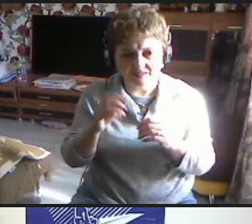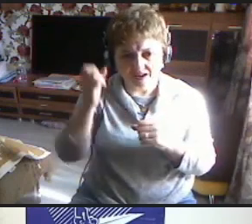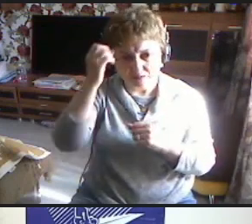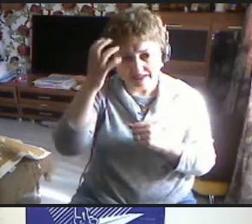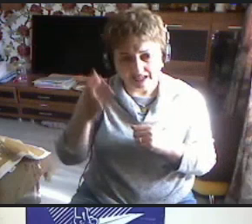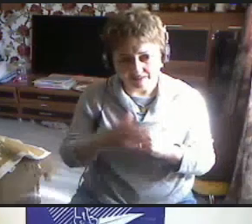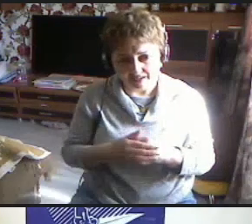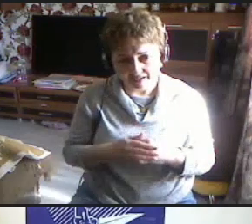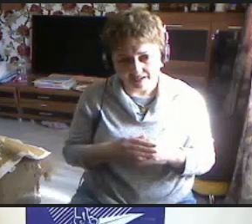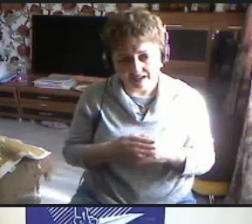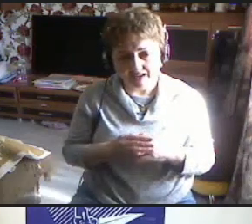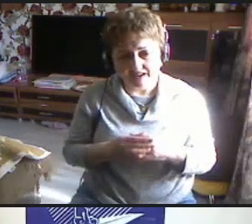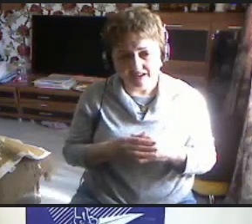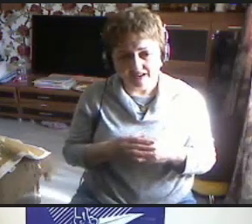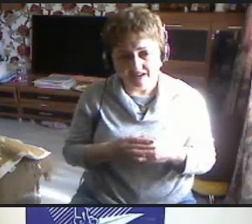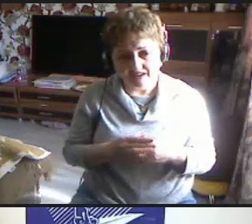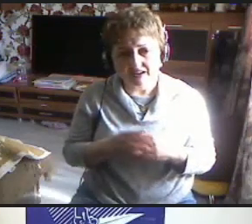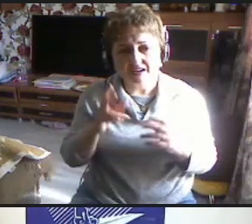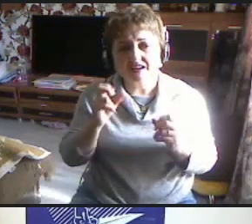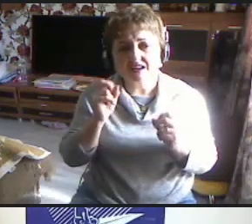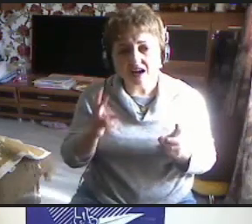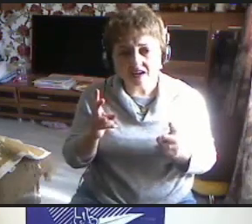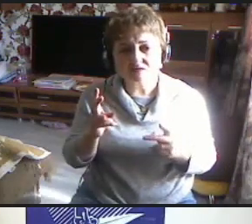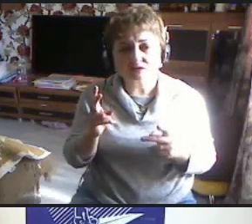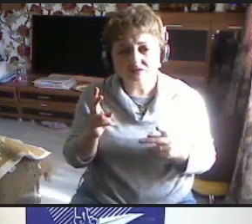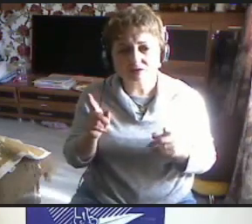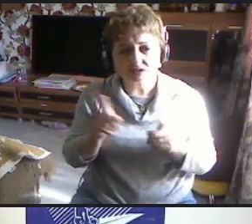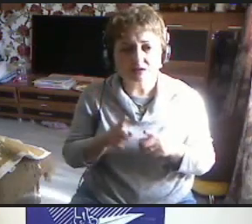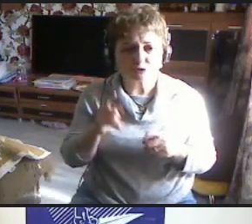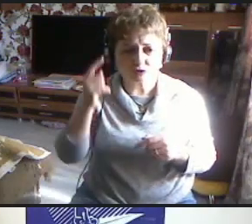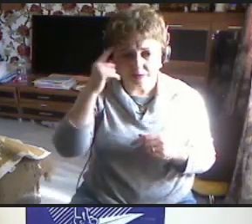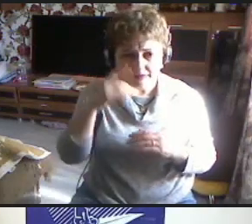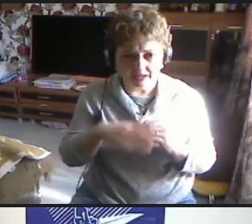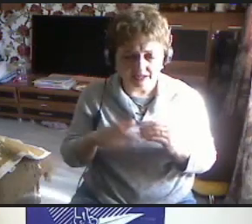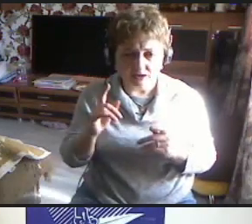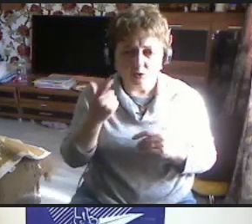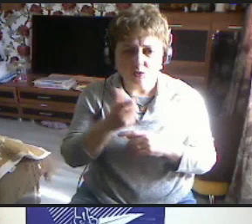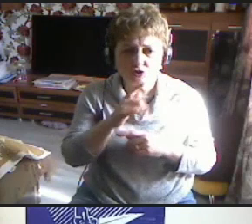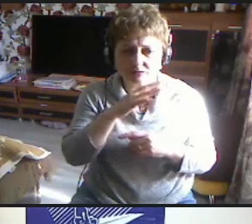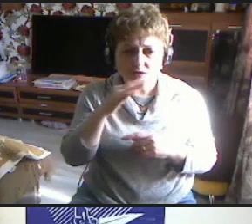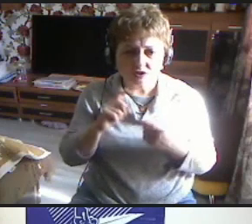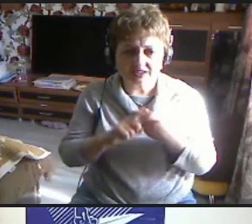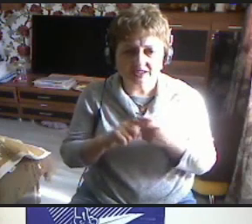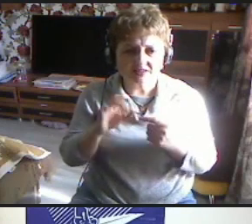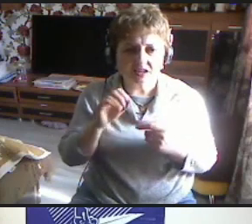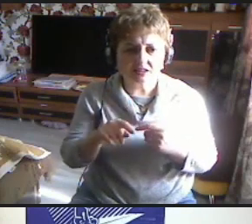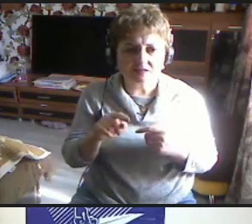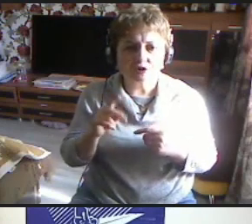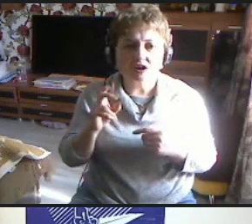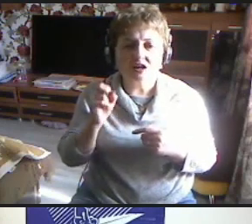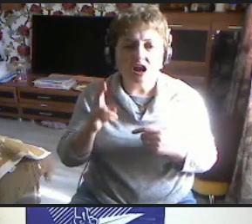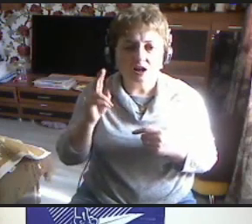Сейчас все более и более становится понятным, что очень многое зависит от того, как учитель, как